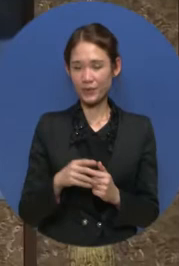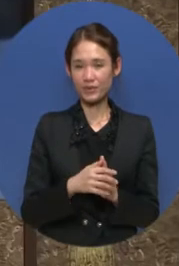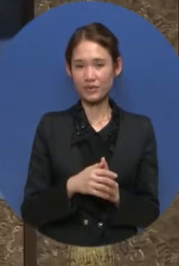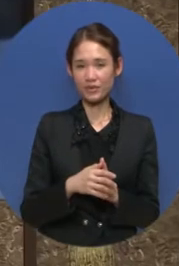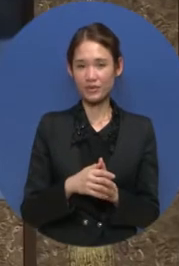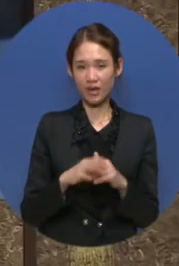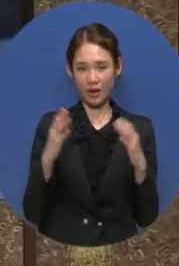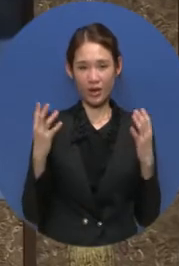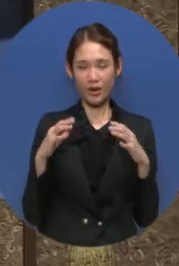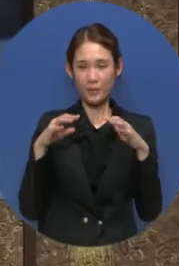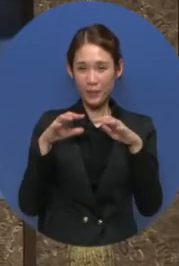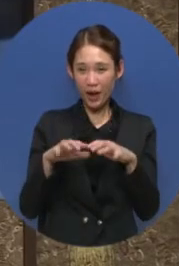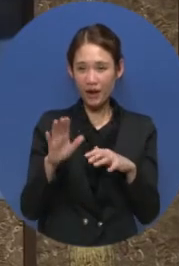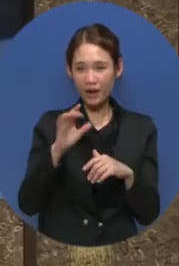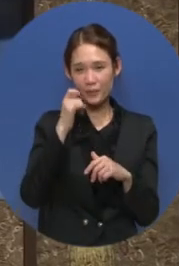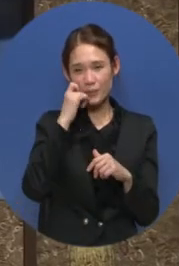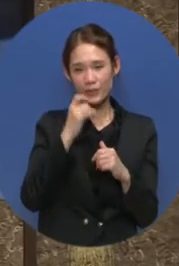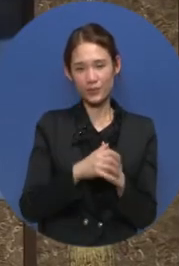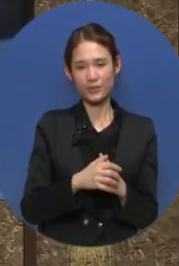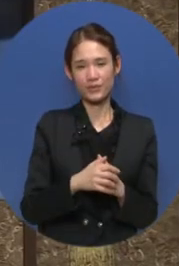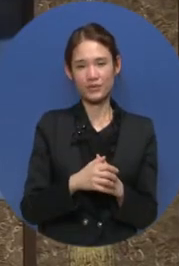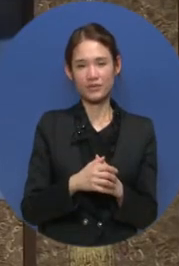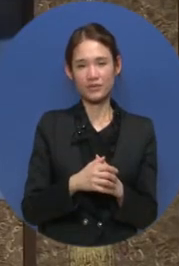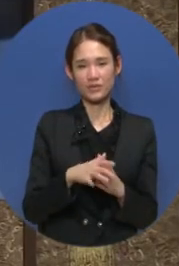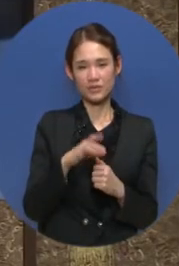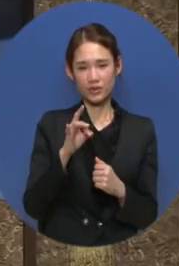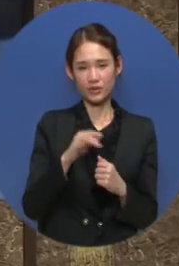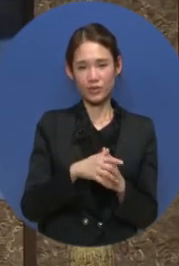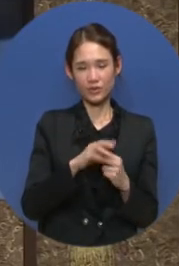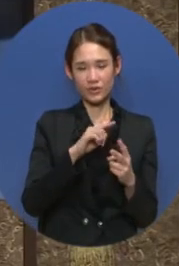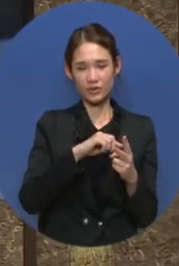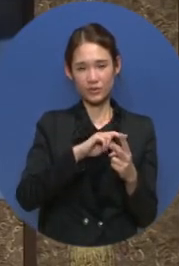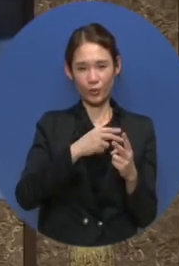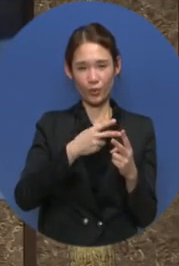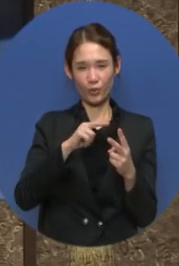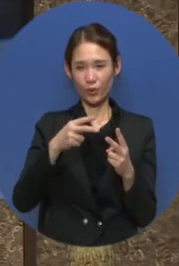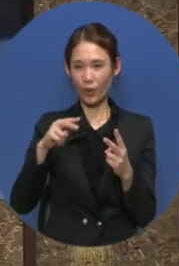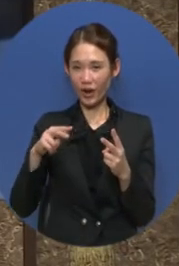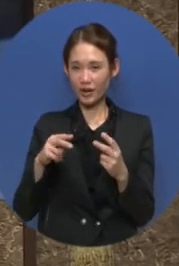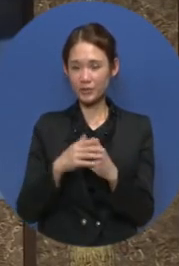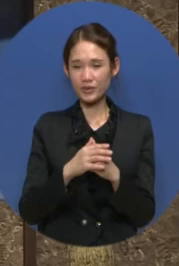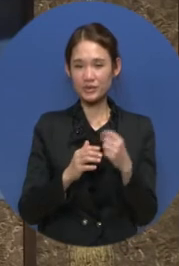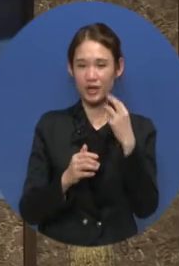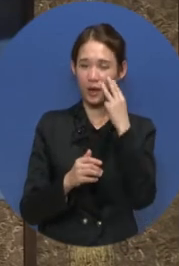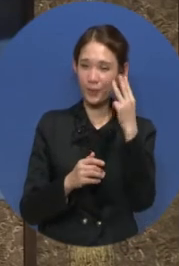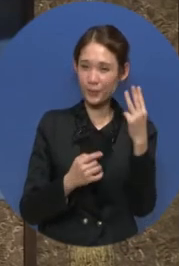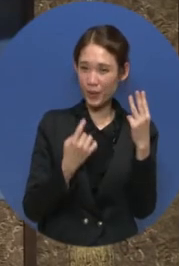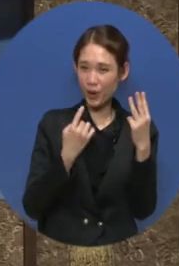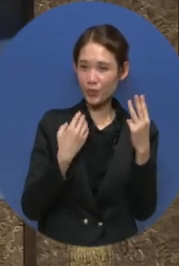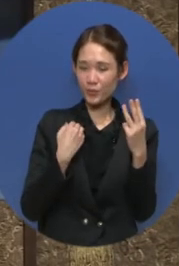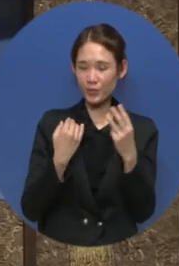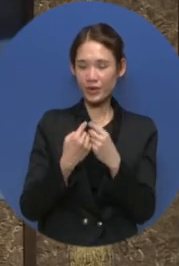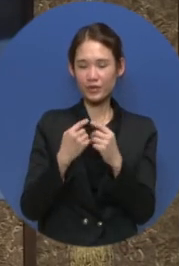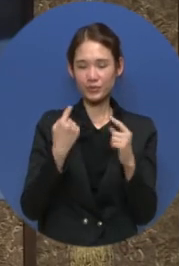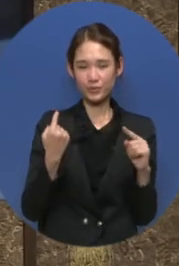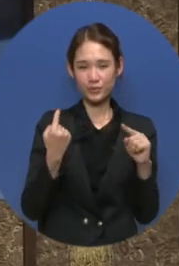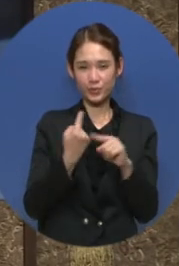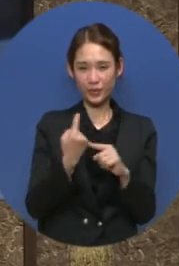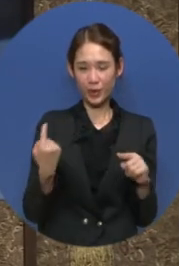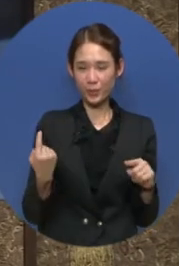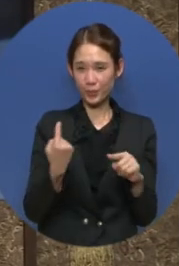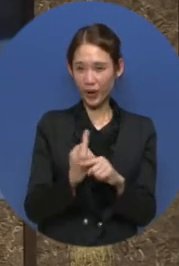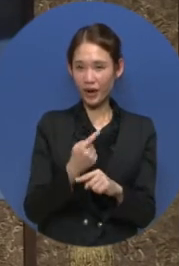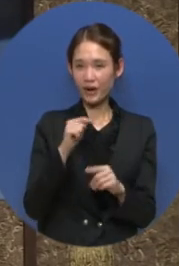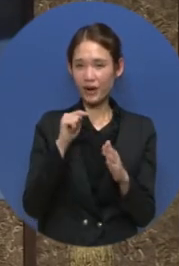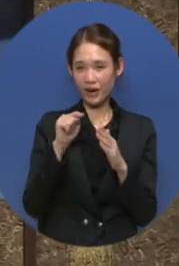한 번에 다 갈 수는 없으니까. 네. 예. 처음에는 돌아가면서 3개월 배우고 오면은 또 다른 분이 가고 이렇게 그렇게